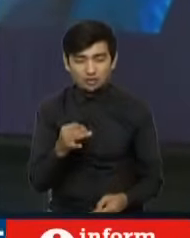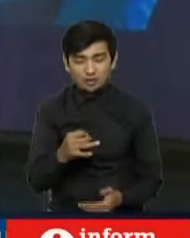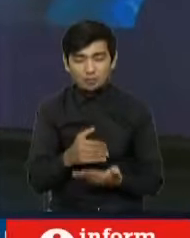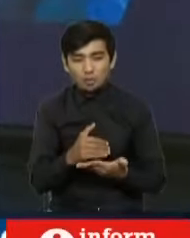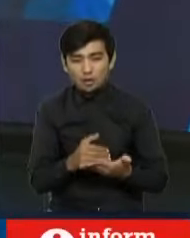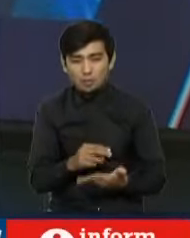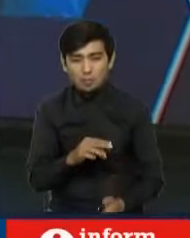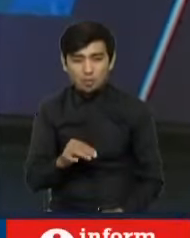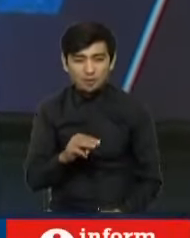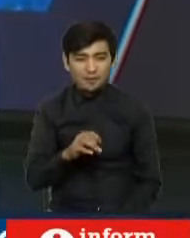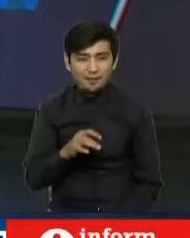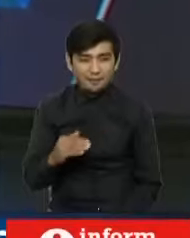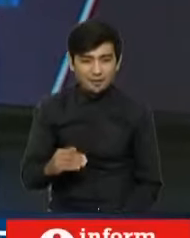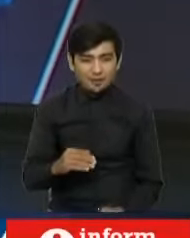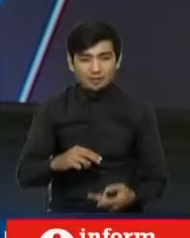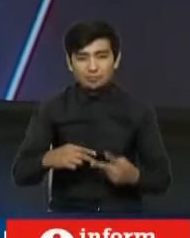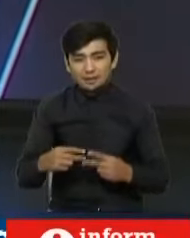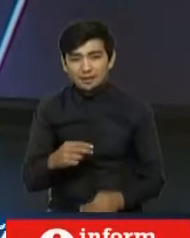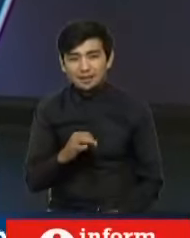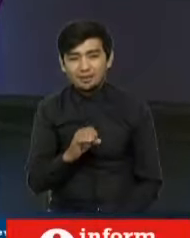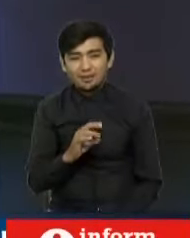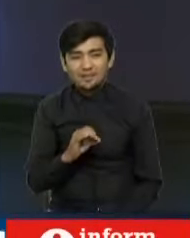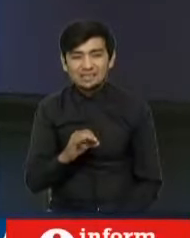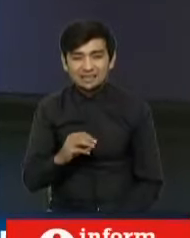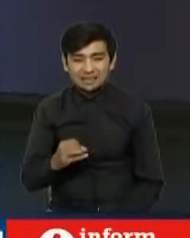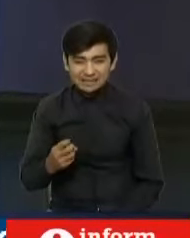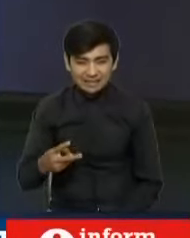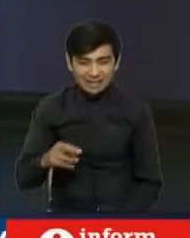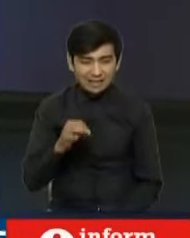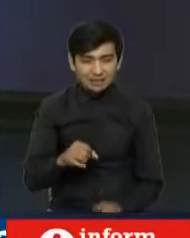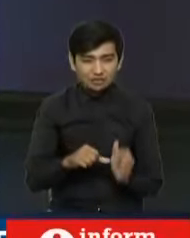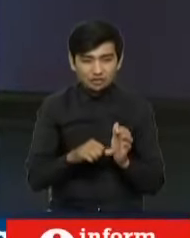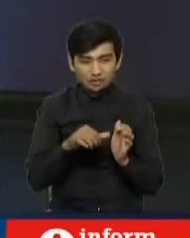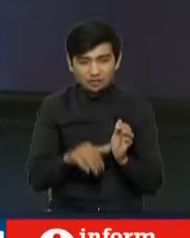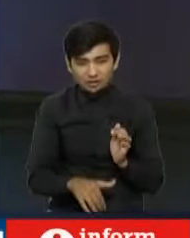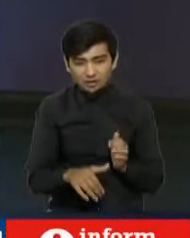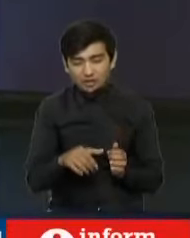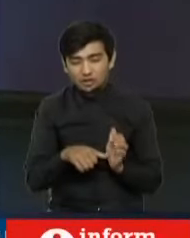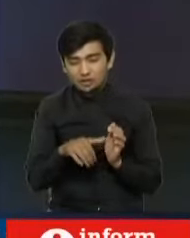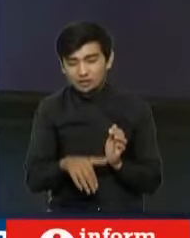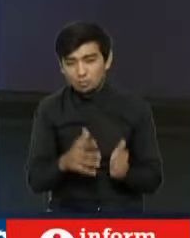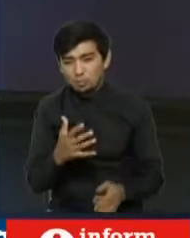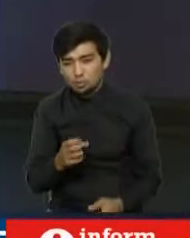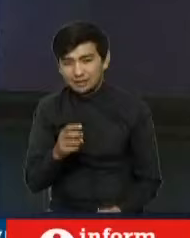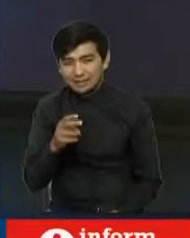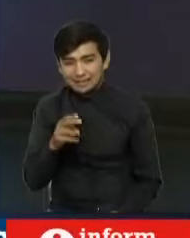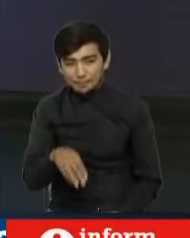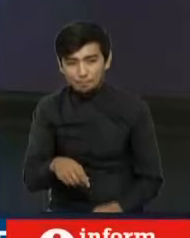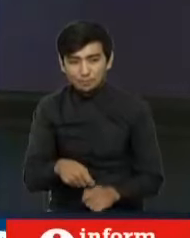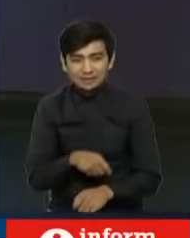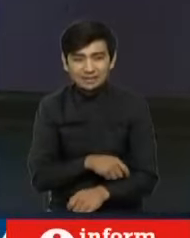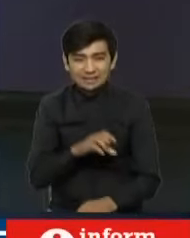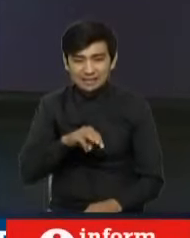программе «Тариф в обмен на инвестиции» рассчитывают модернизировать 6500 километров сетей, снизить износ на